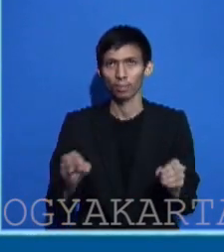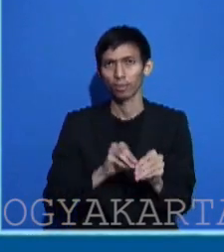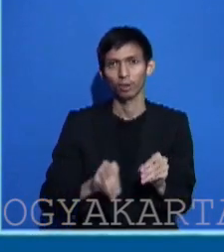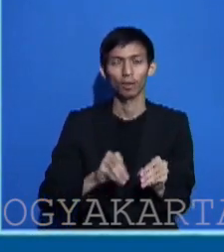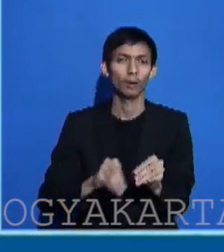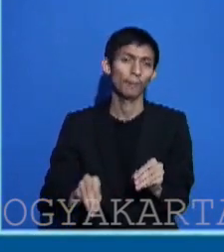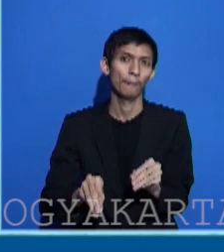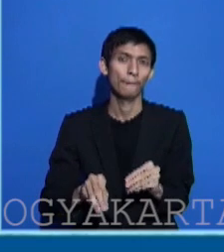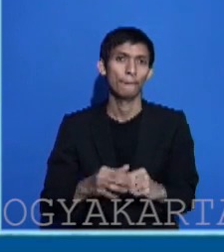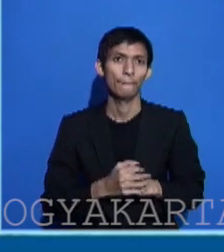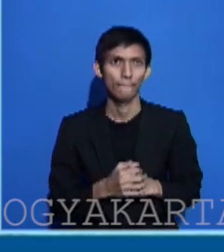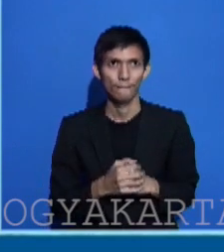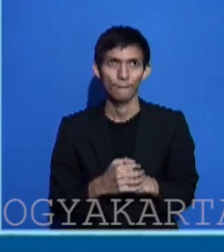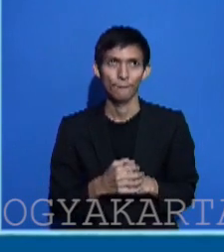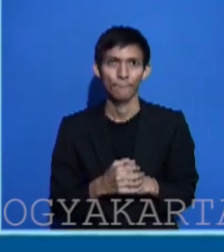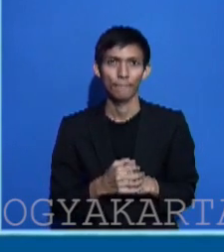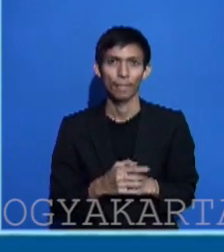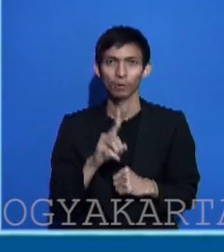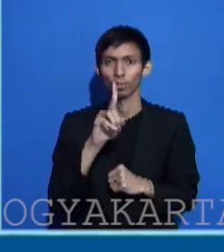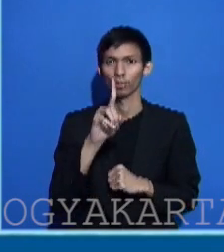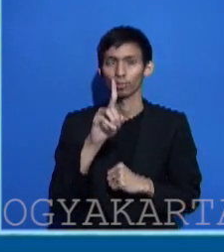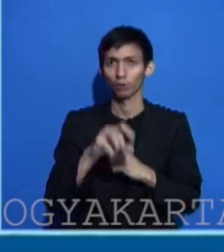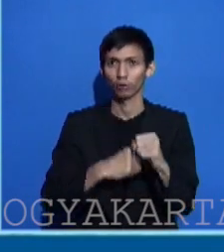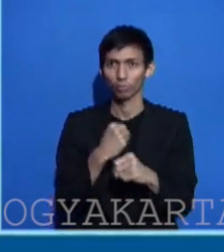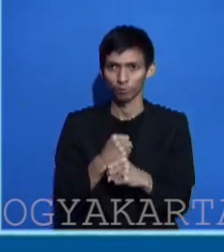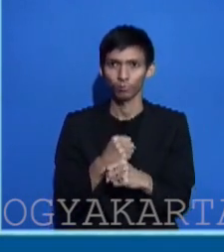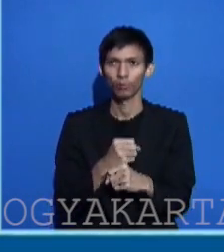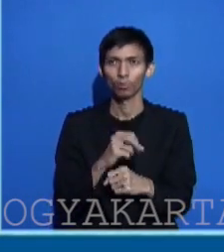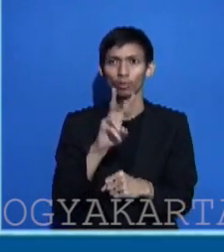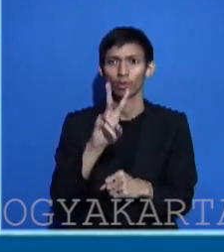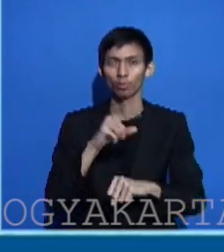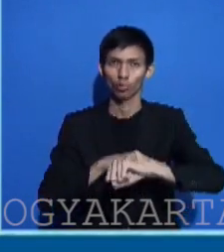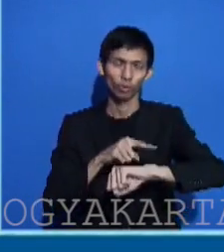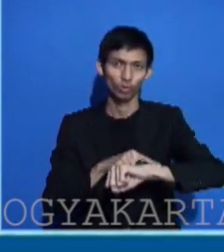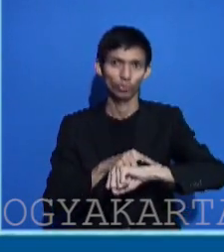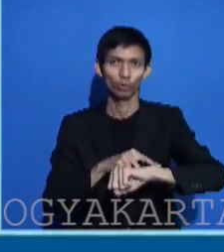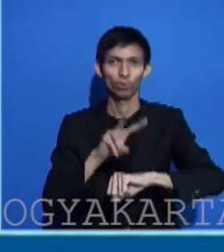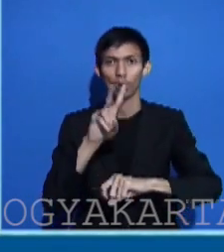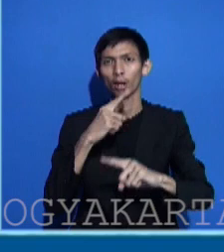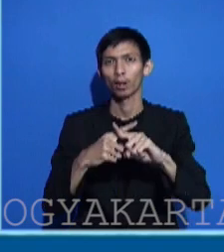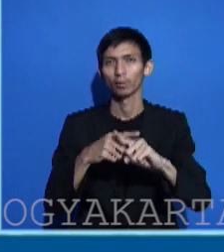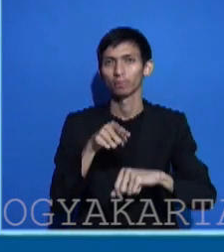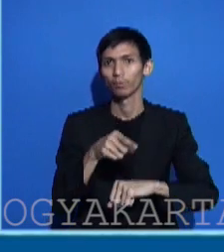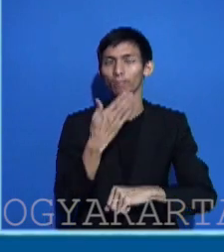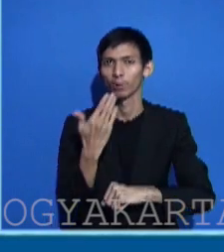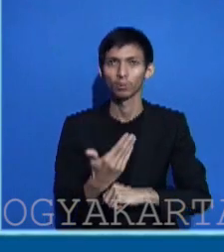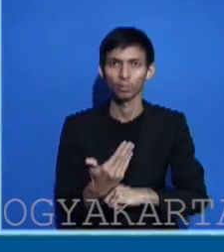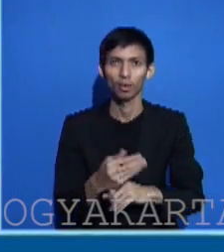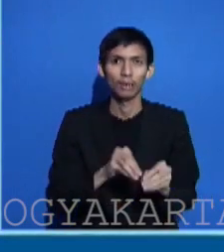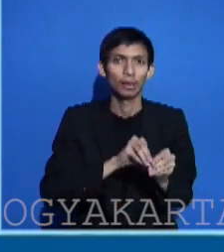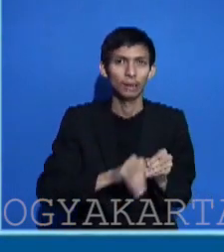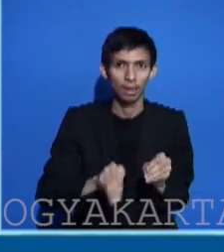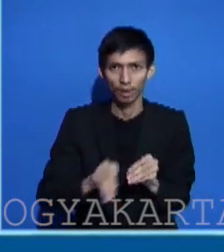dauhaken Inggih meniko setahun kabake tigo jongko wedal utawi periode Inggih meniko pantun-pantun Lan